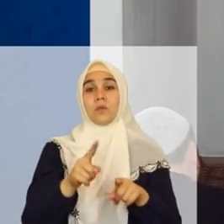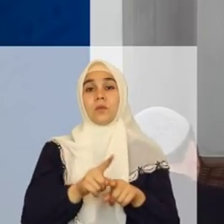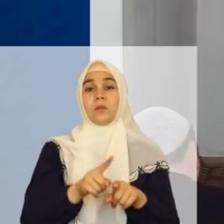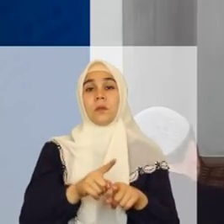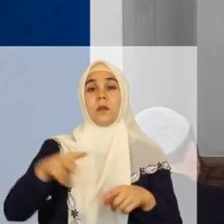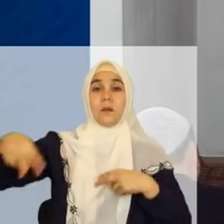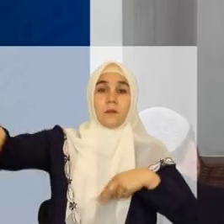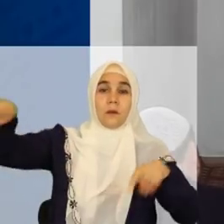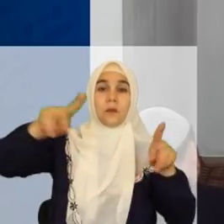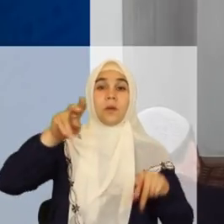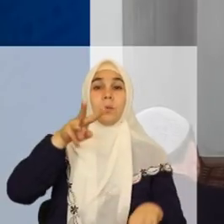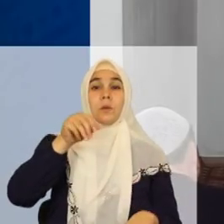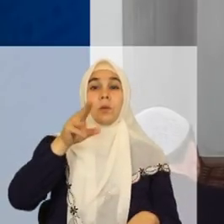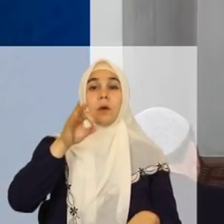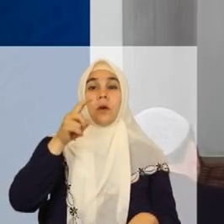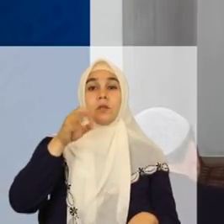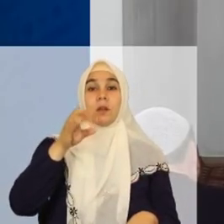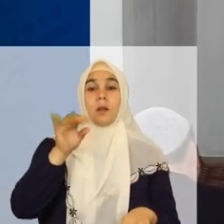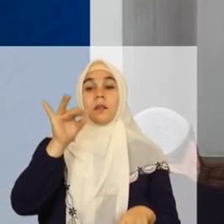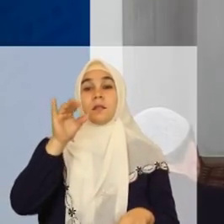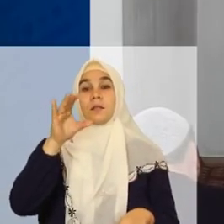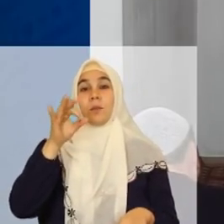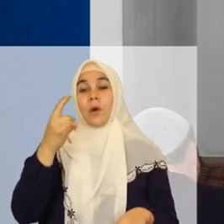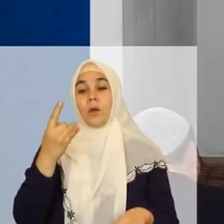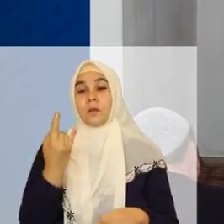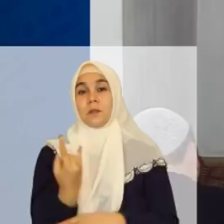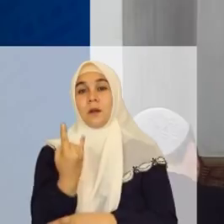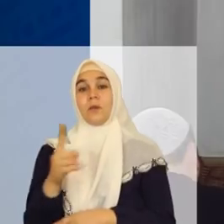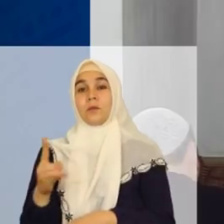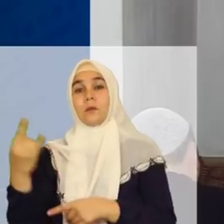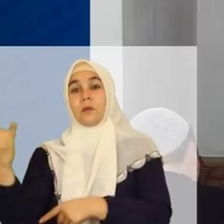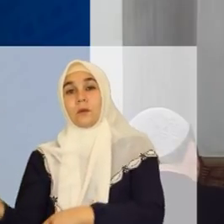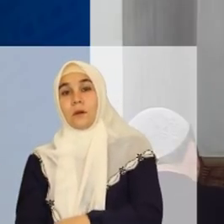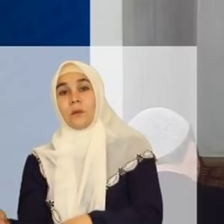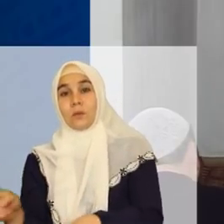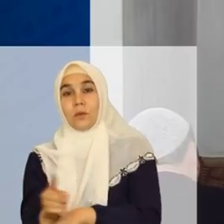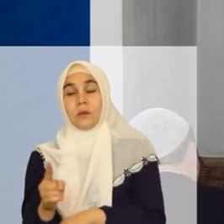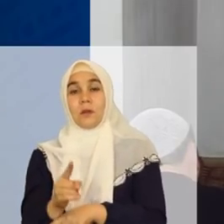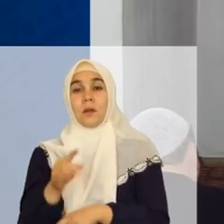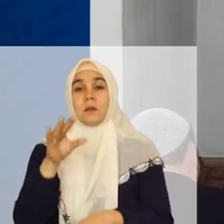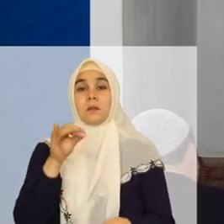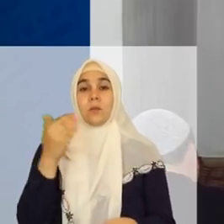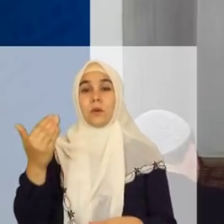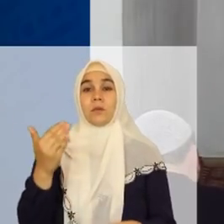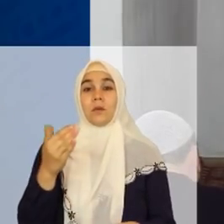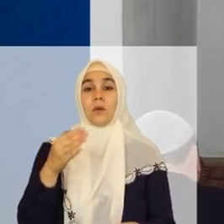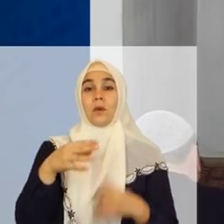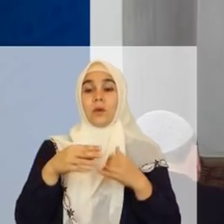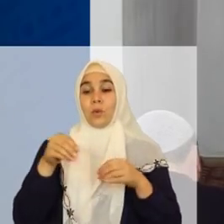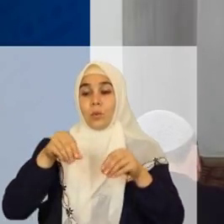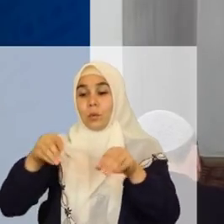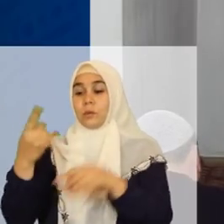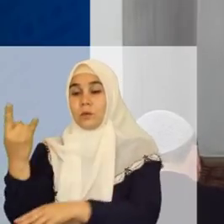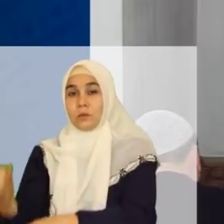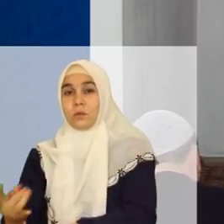Bu sa'y Bibi Hojar onamiz chaqaloqlari, go'daklari Ismoil alayhissalomni qumni ustiga yotqizib